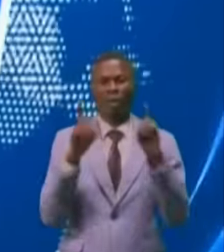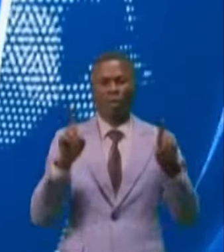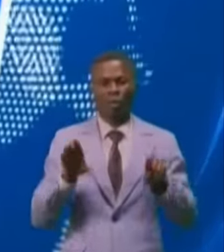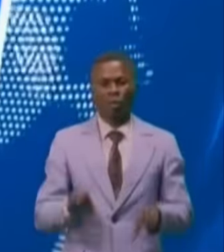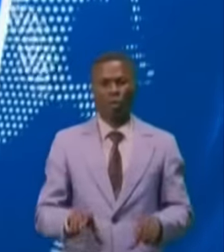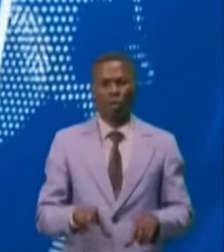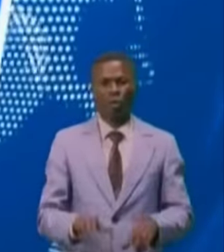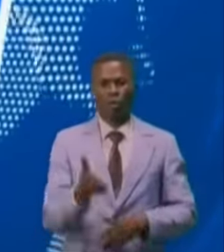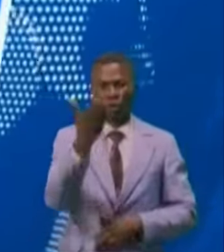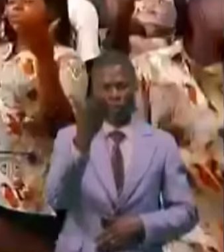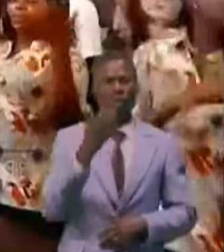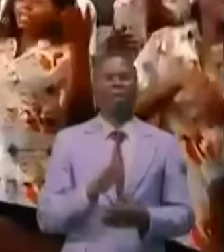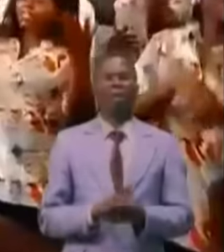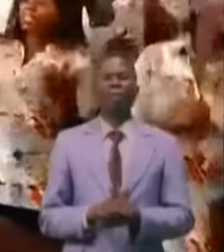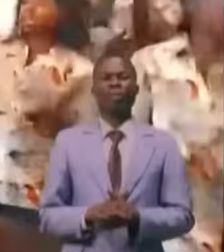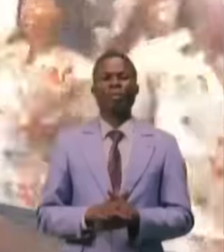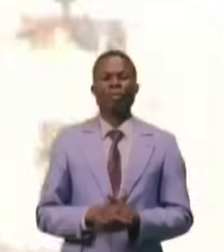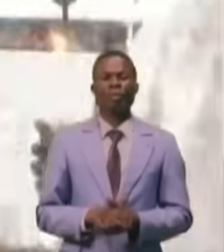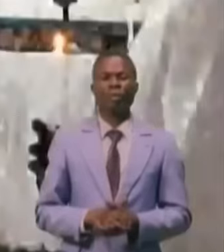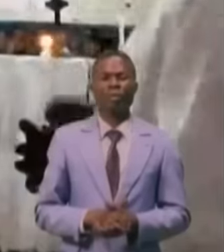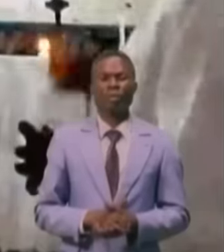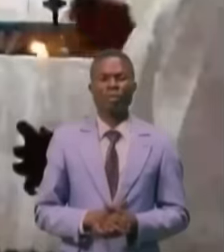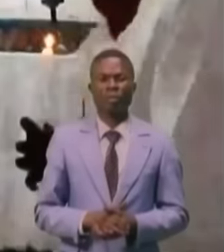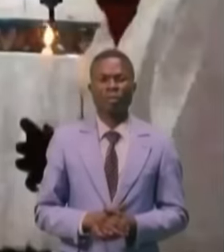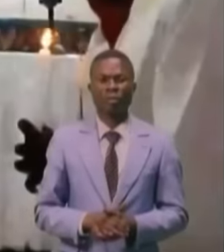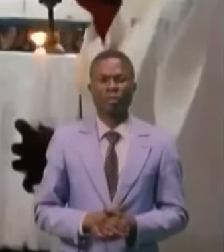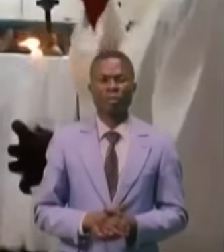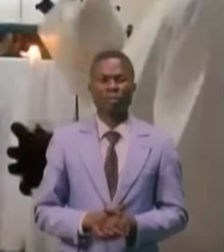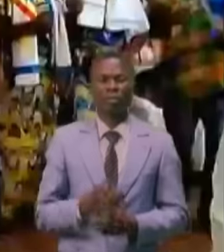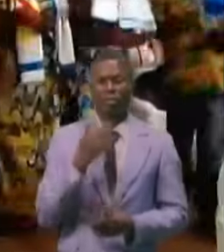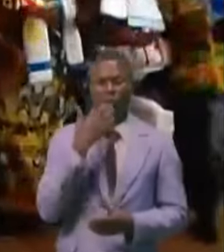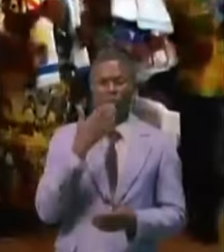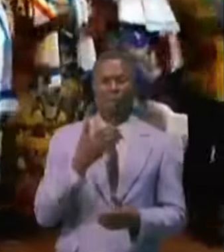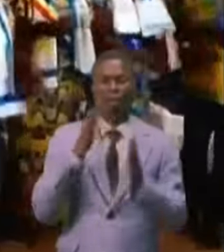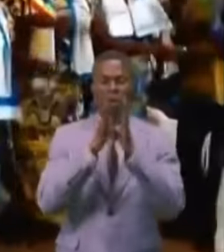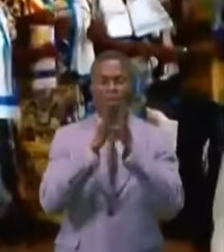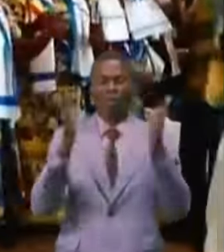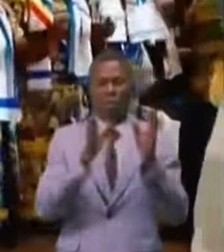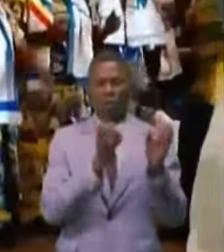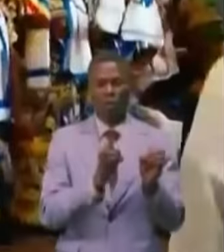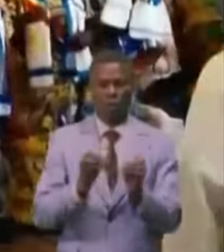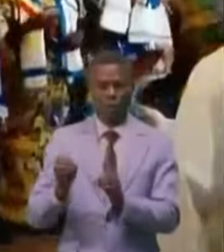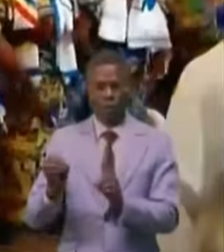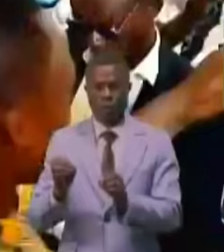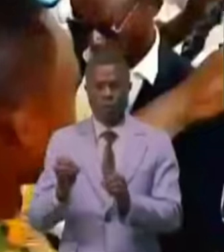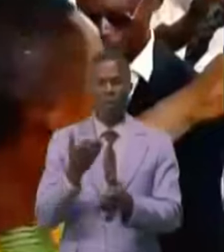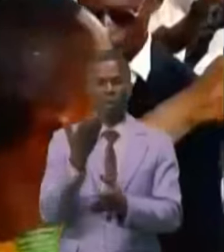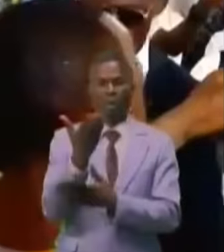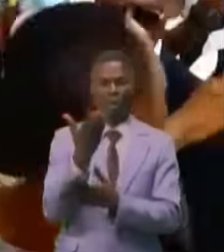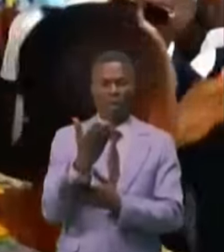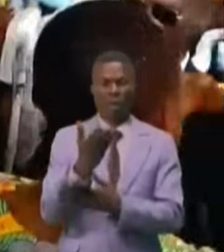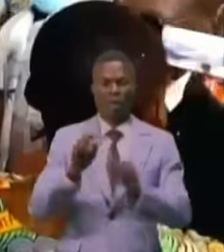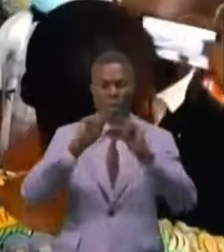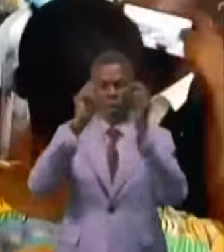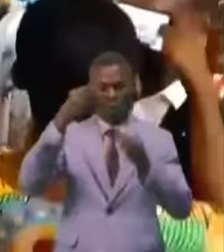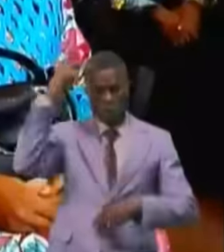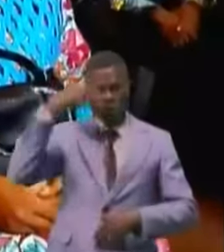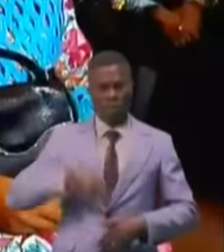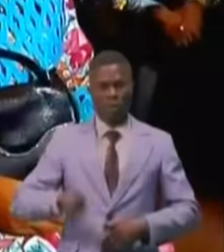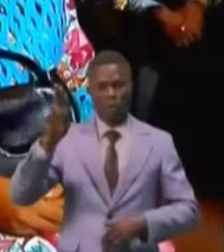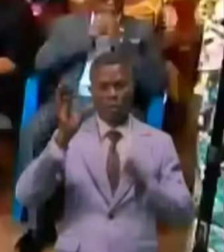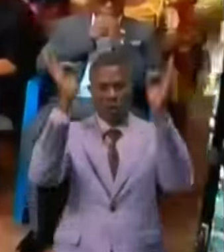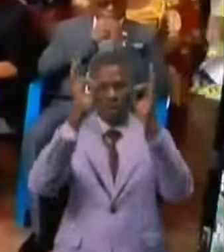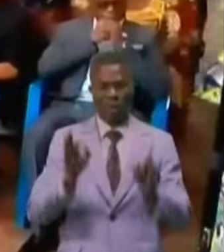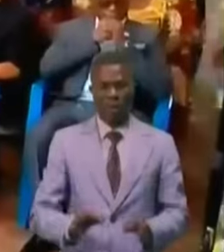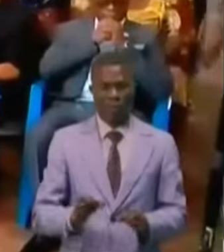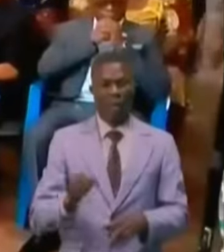du Congo. Une grande messe d'action de grâce était célébrée à la demande de l'UDPS Tshisekedi Fédération de Kananga